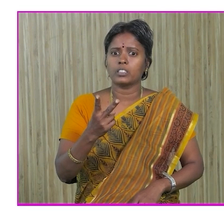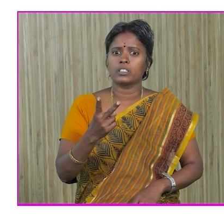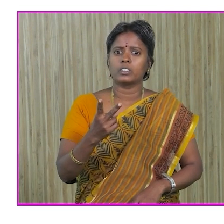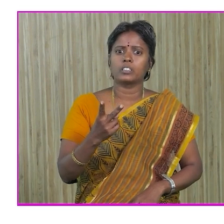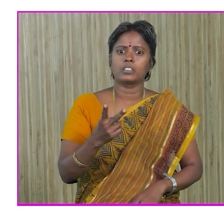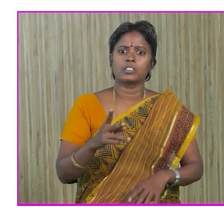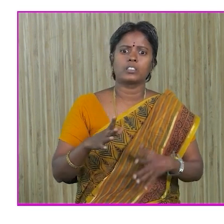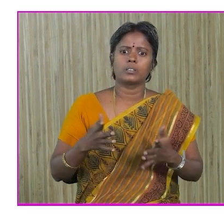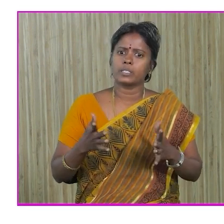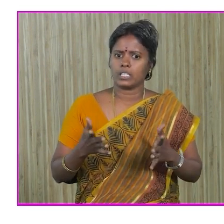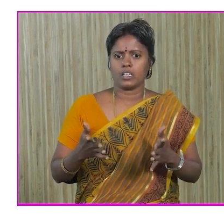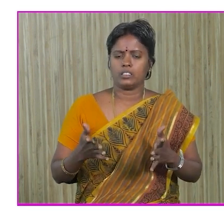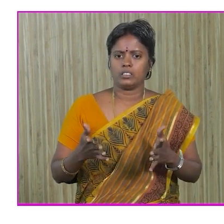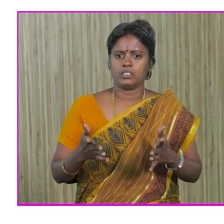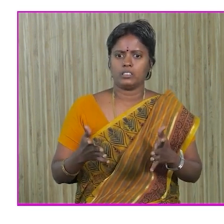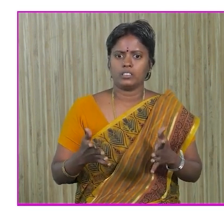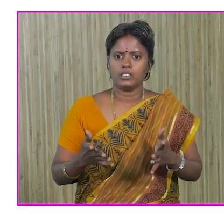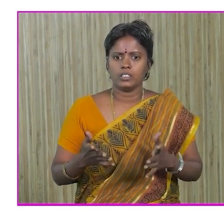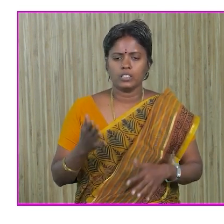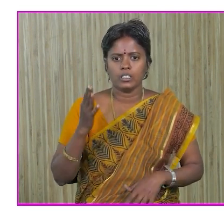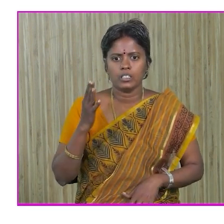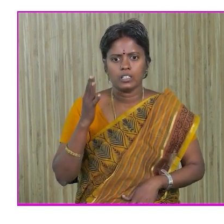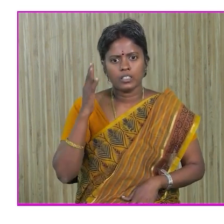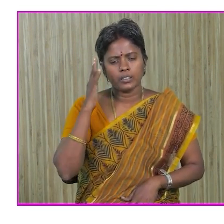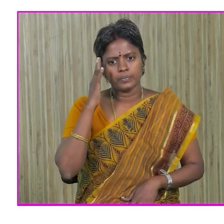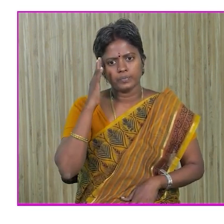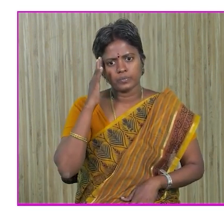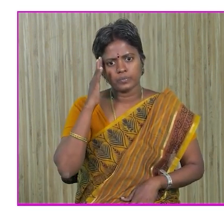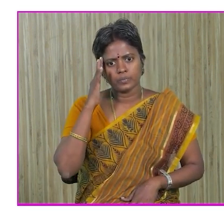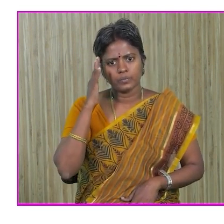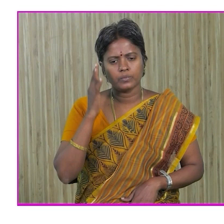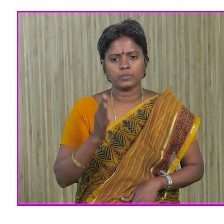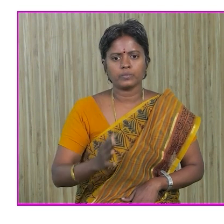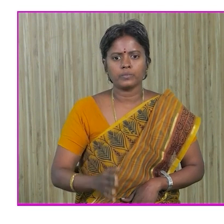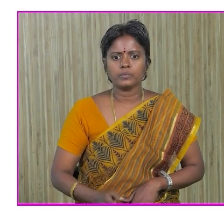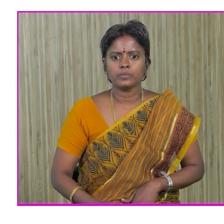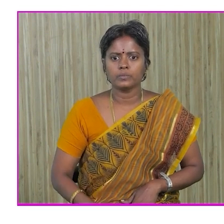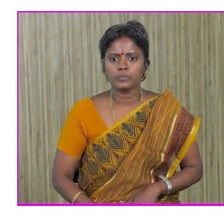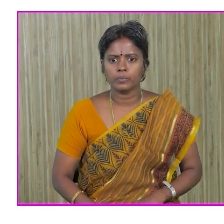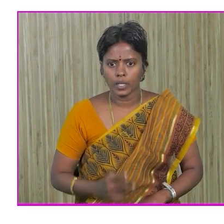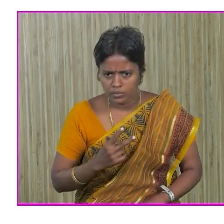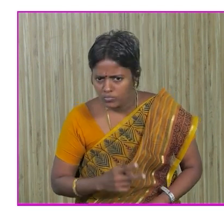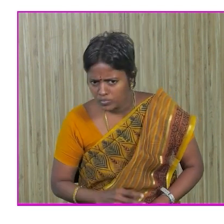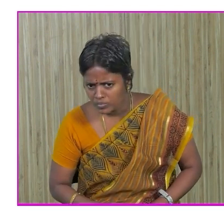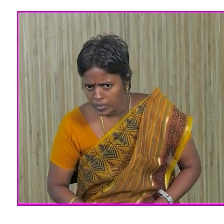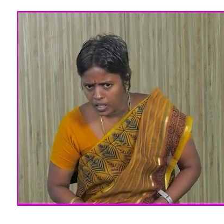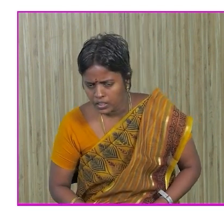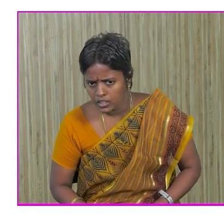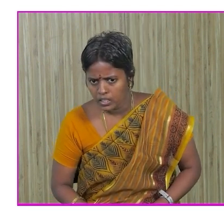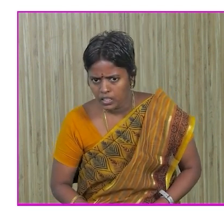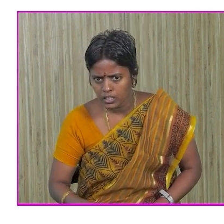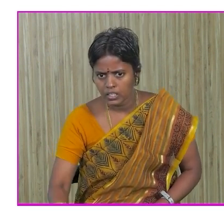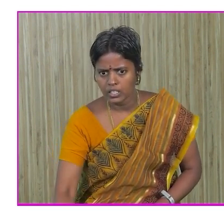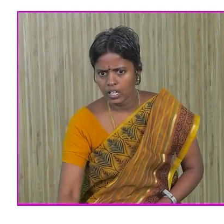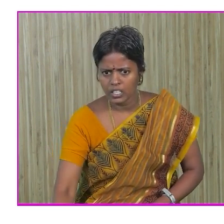போது நம்மளை எதுவுமே செய்யாது. அதை கீழே படுத்திருந்தவனிடம் போய் அப்படியே அவனை முகர்ந்து பார்த்தது, காலால் அசைத்து